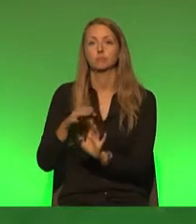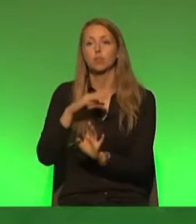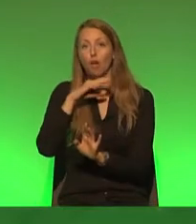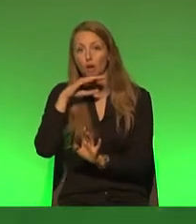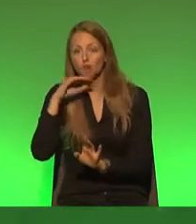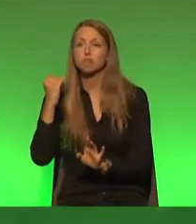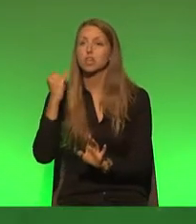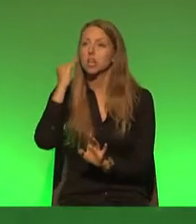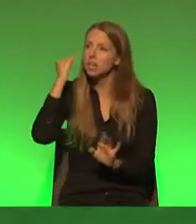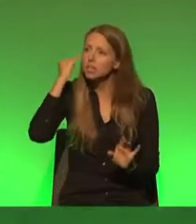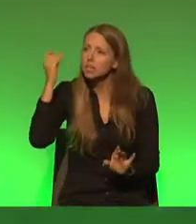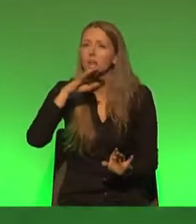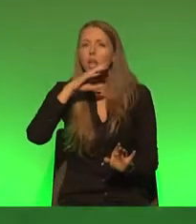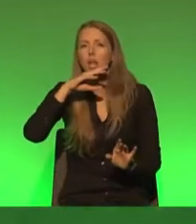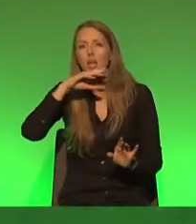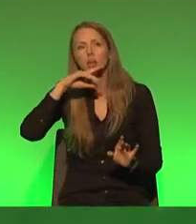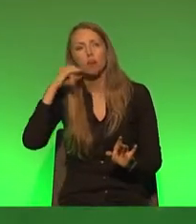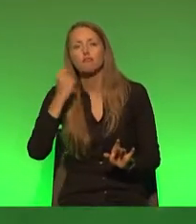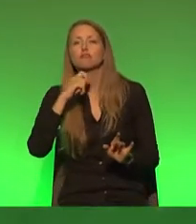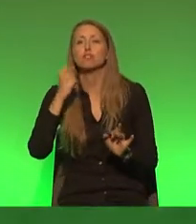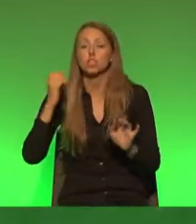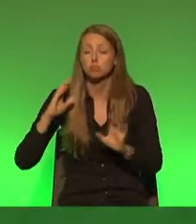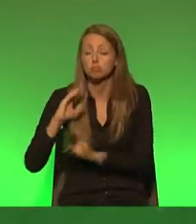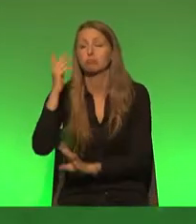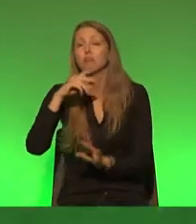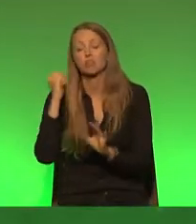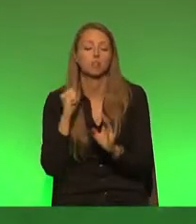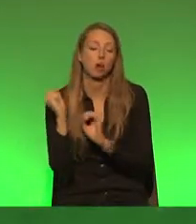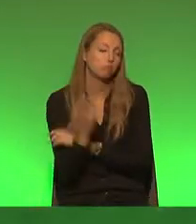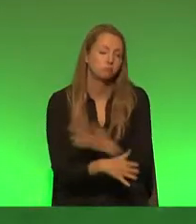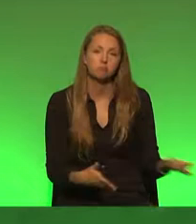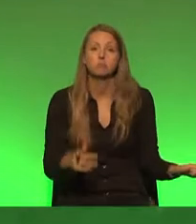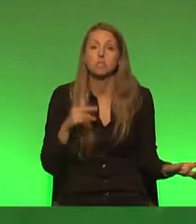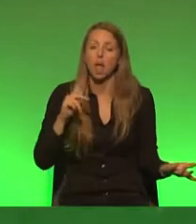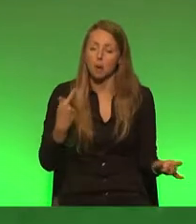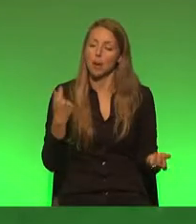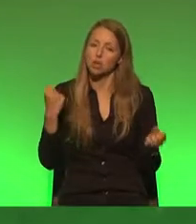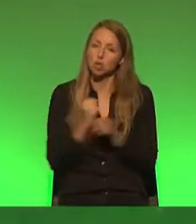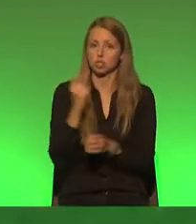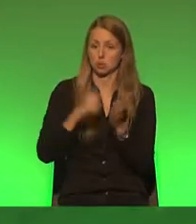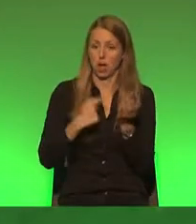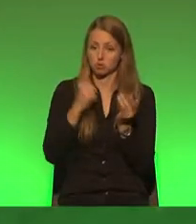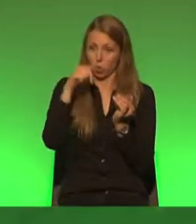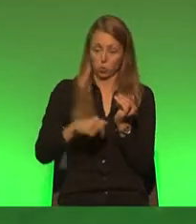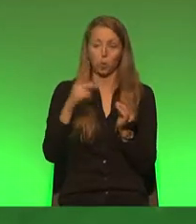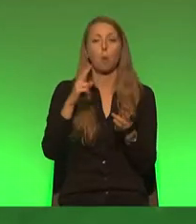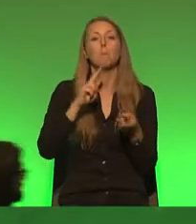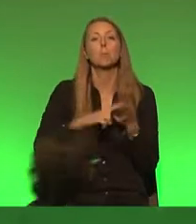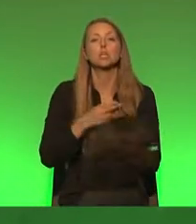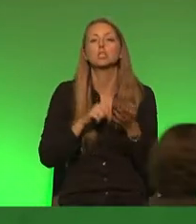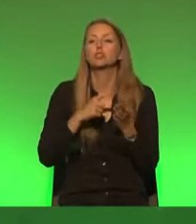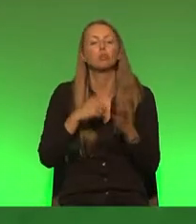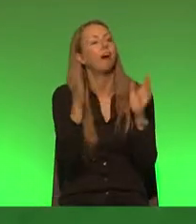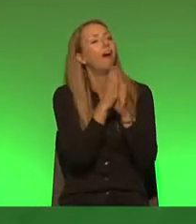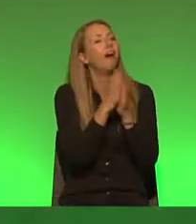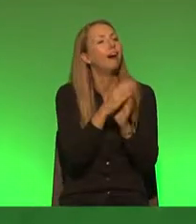seitdem erdacht, vieles haben wir auch verworfen. Aber der Anspruch bleibt immer, bei uns ist man Mitglied nicht, weil man gerne klatscht oder Waffeln backt